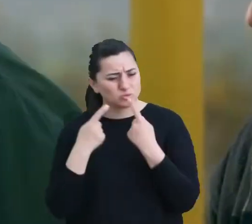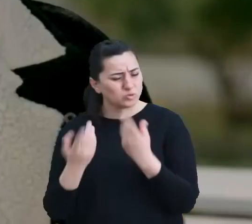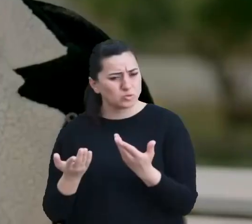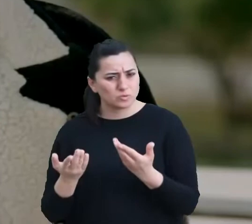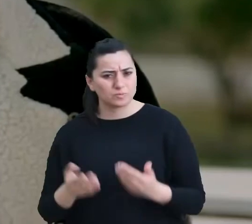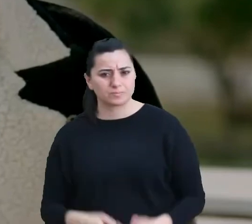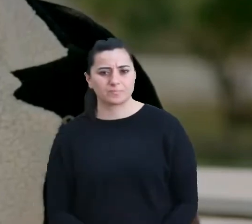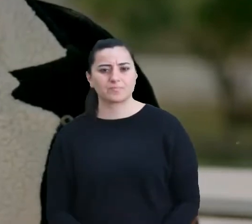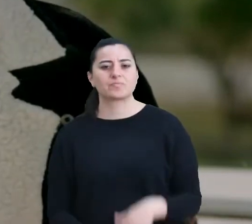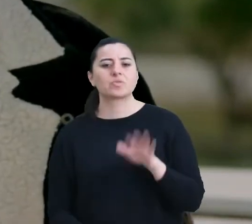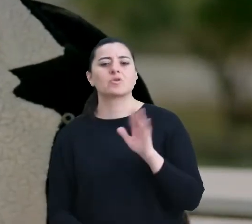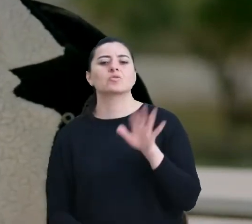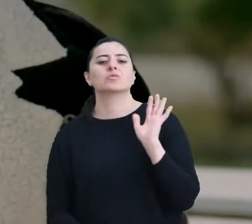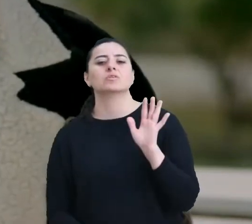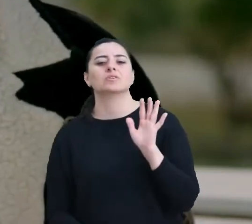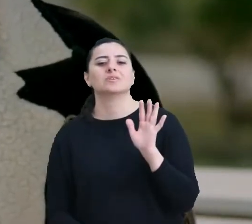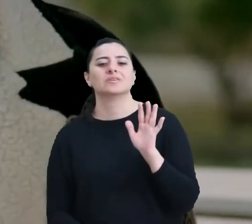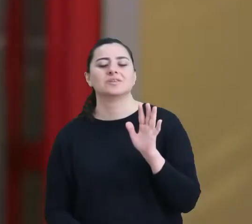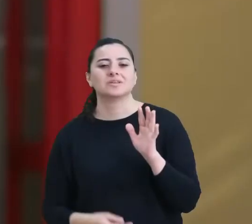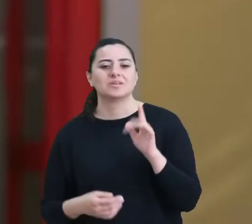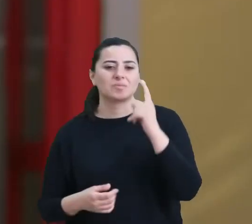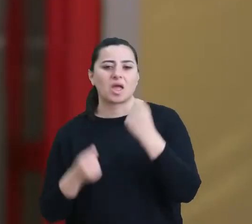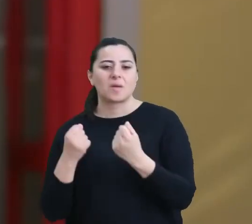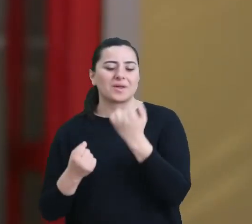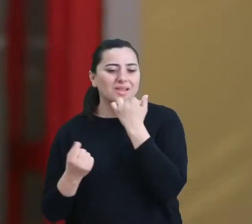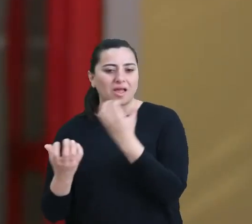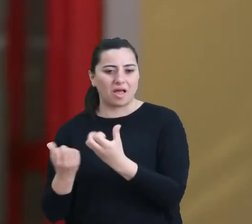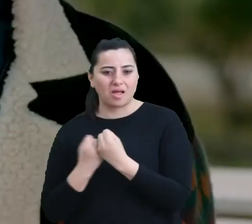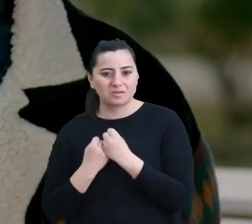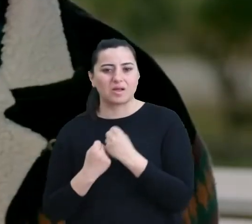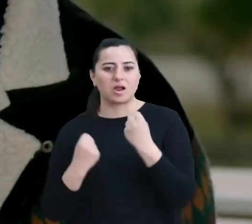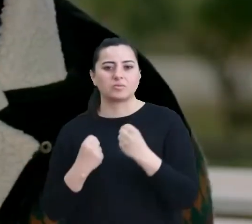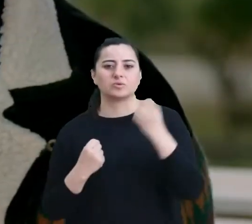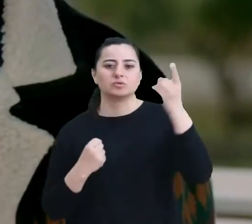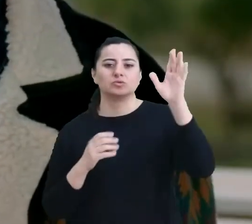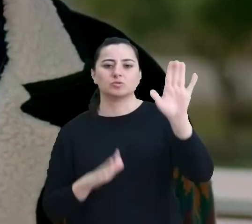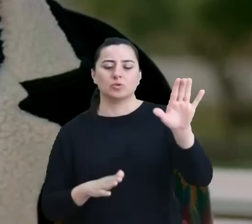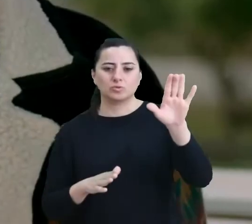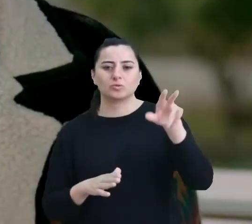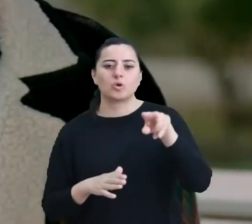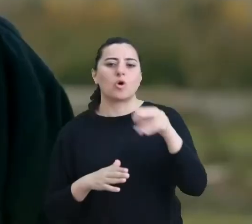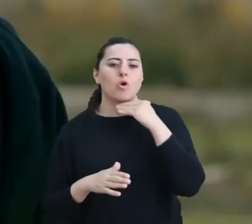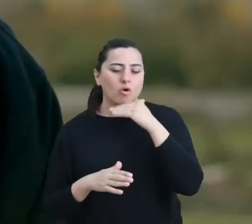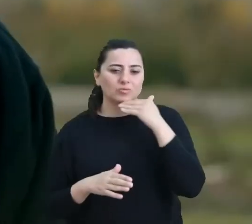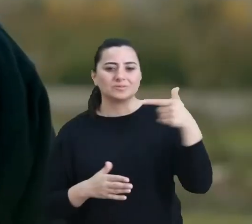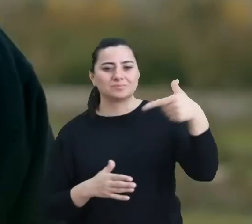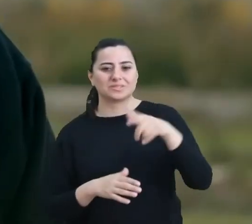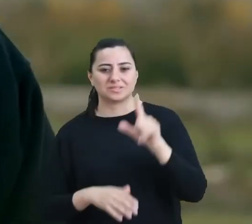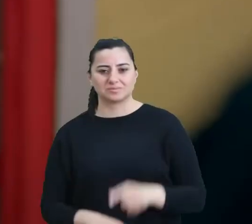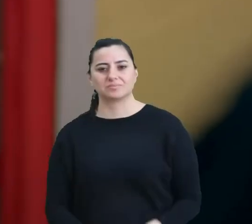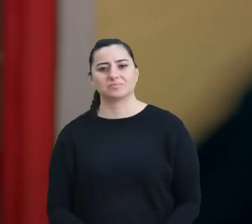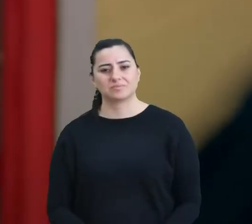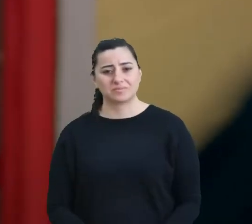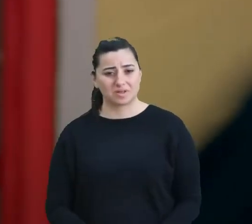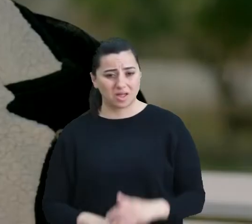duru bu? Yok yok, emanet bir araba aldıydık. O araba da hurdu, yugardı, yoldu kaldı biliyor musun? Ondan yani.